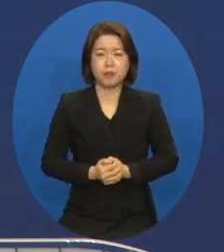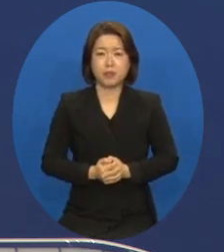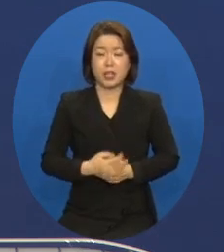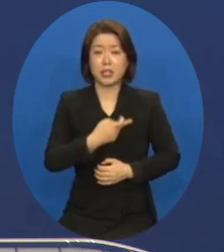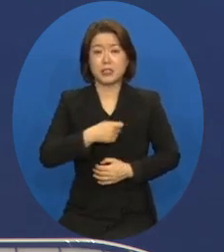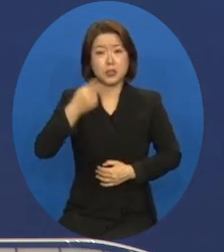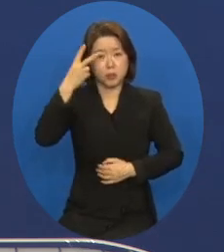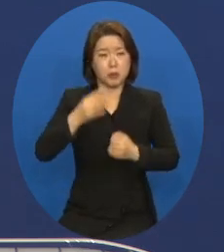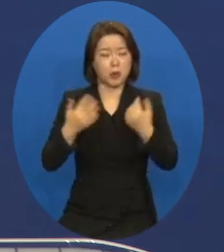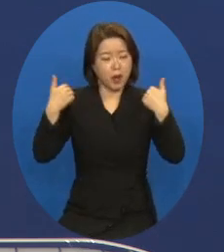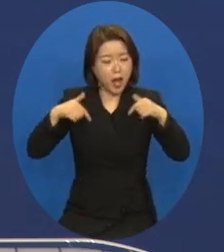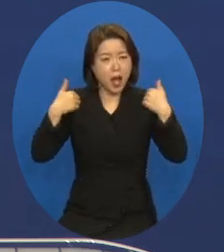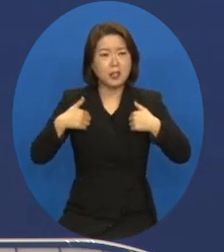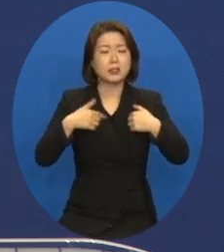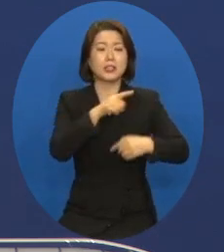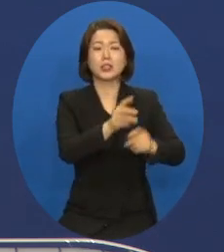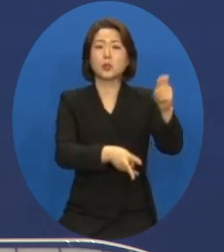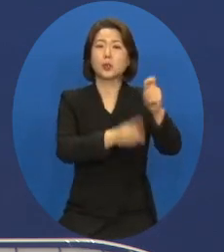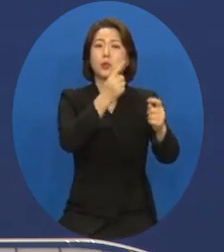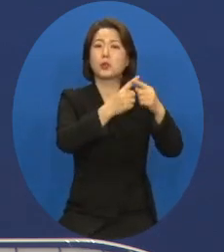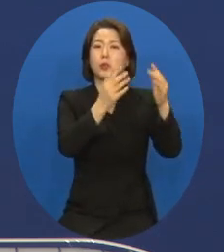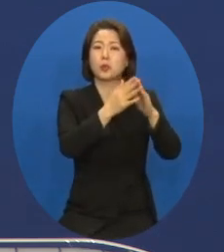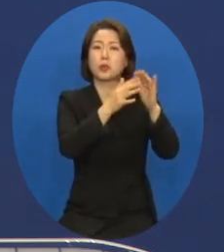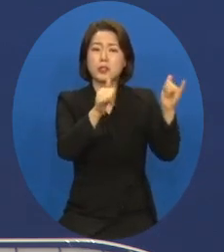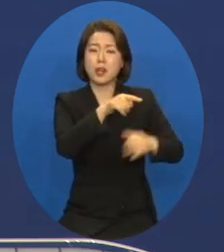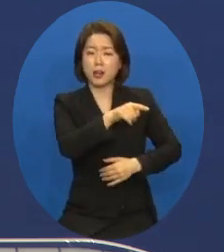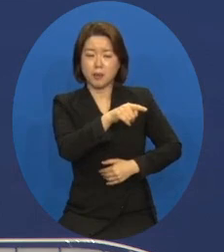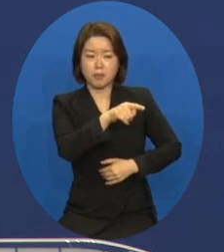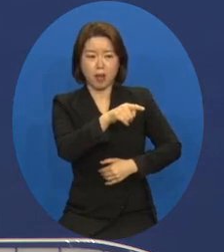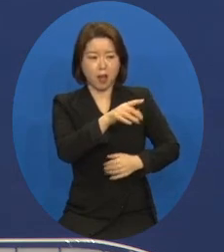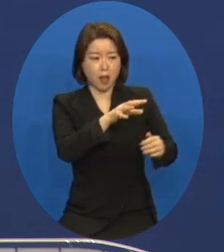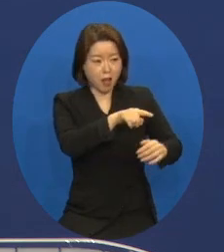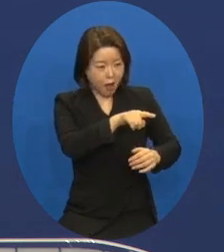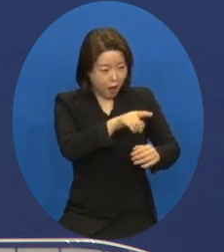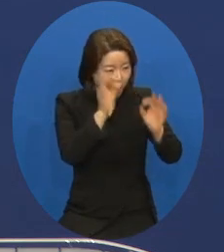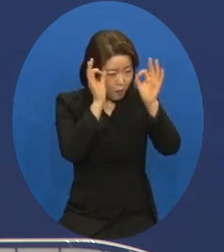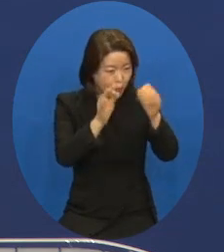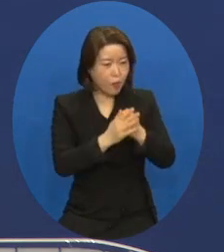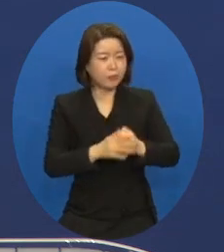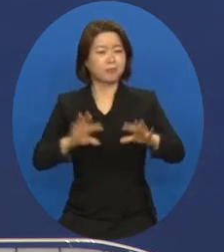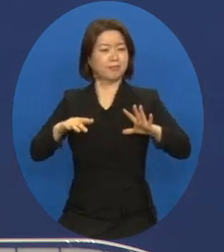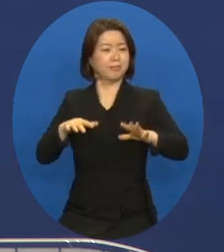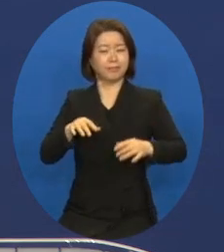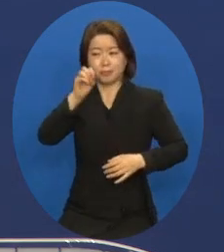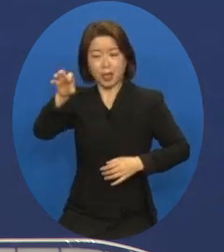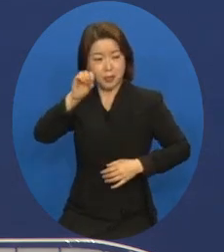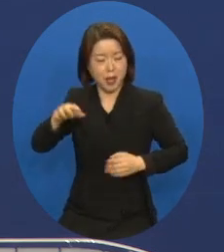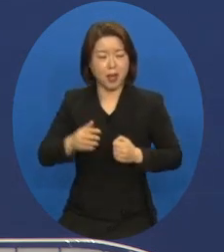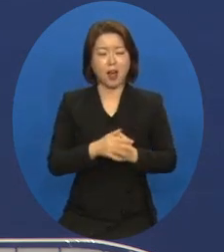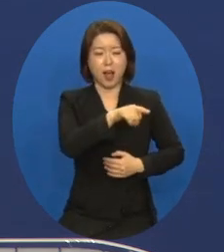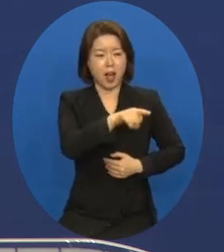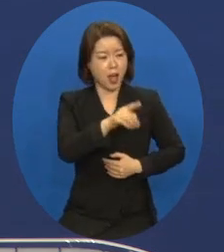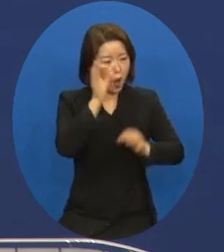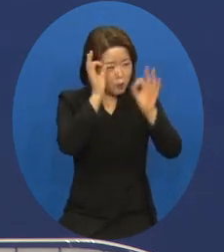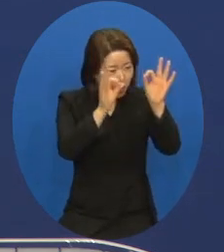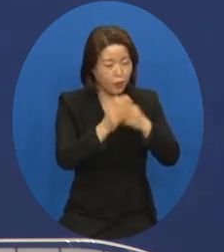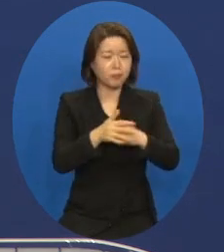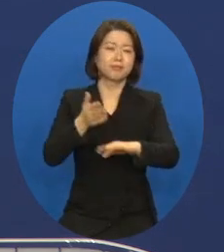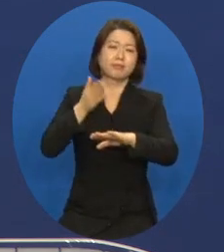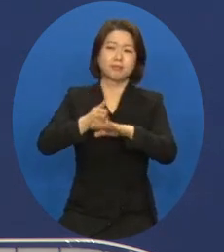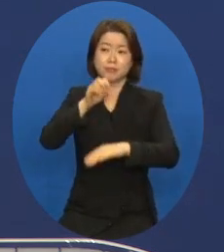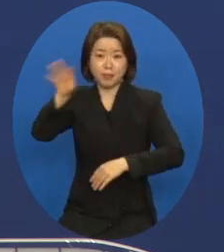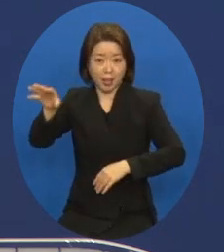교인들을 향하여 자랑했고 그리고 감사했고 또